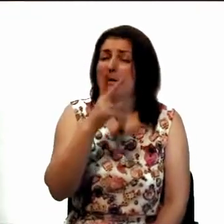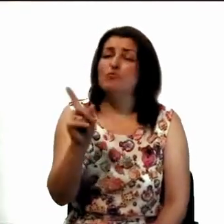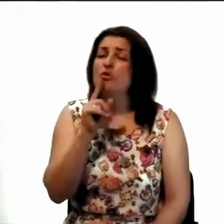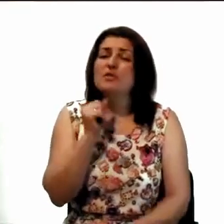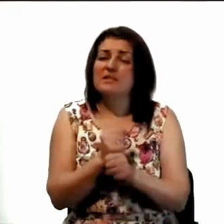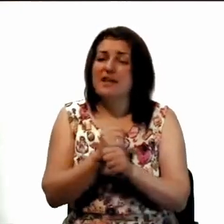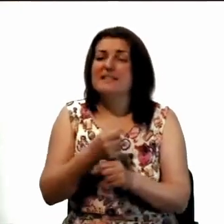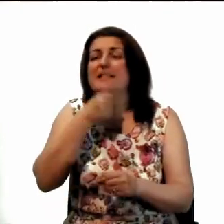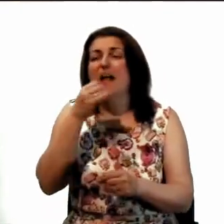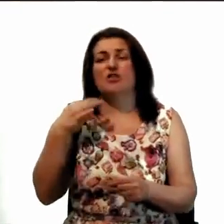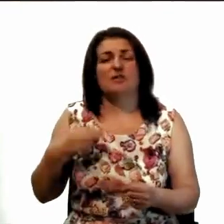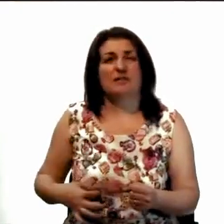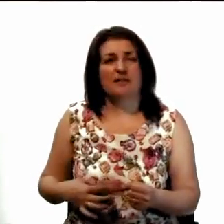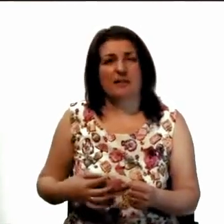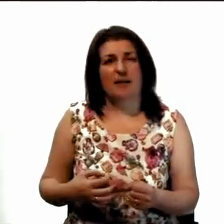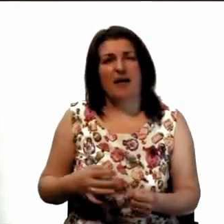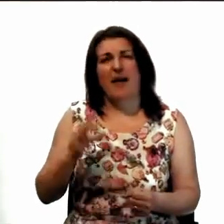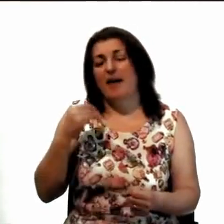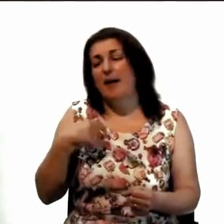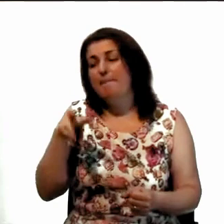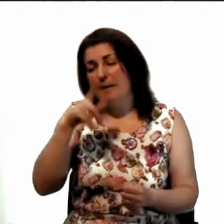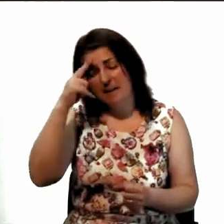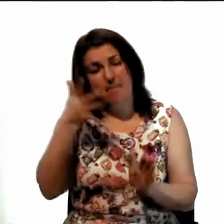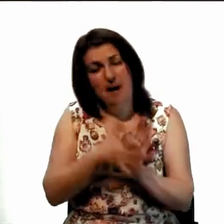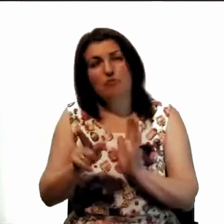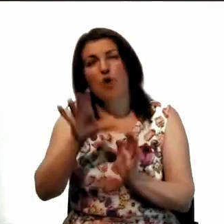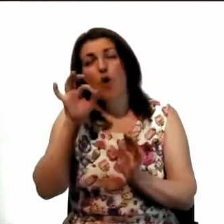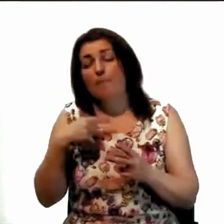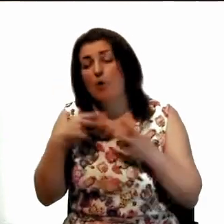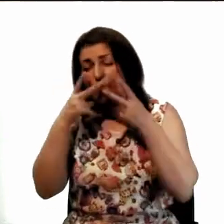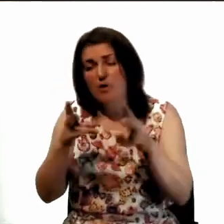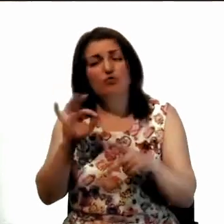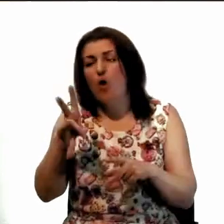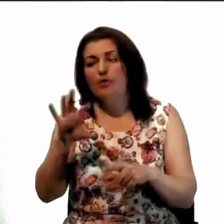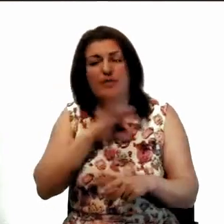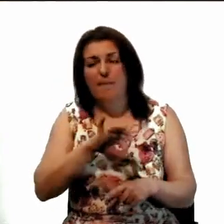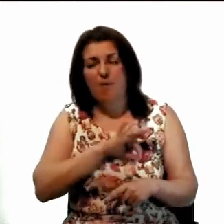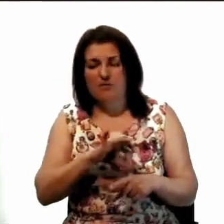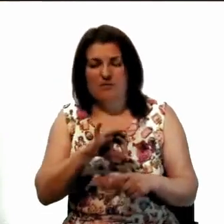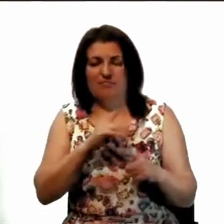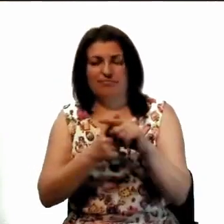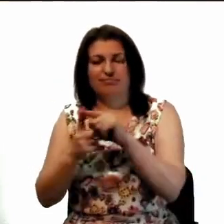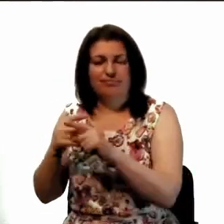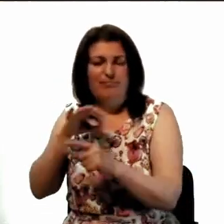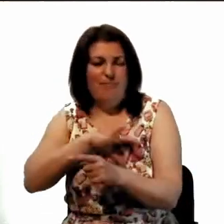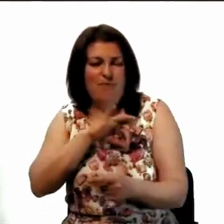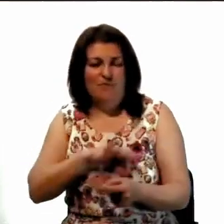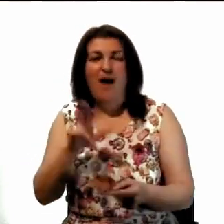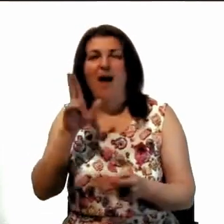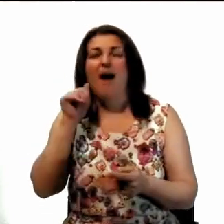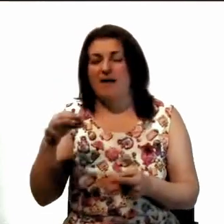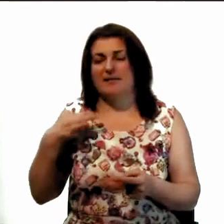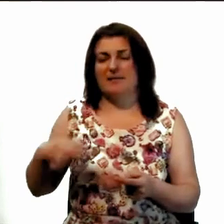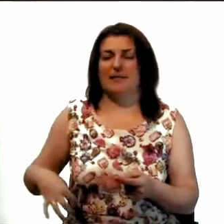сделал старший сын. И мы поймем, что он, мы увидим, что он не пользовался привилегиями как